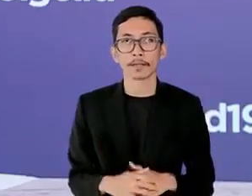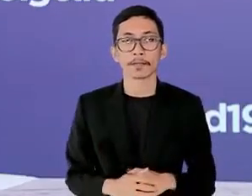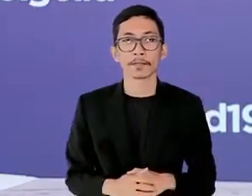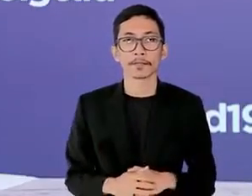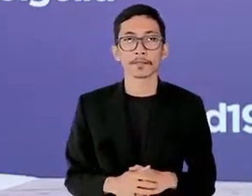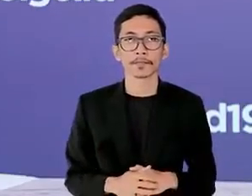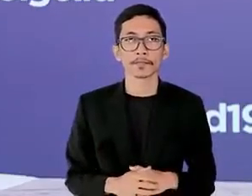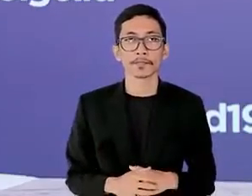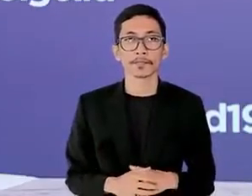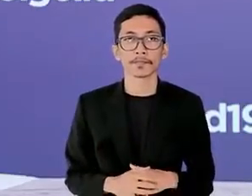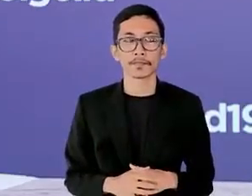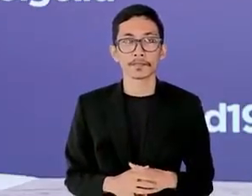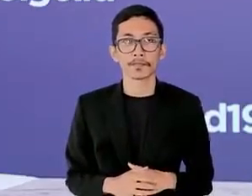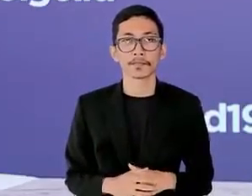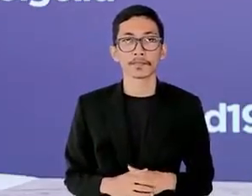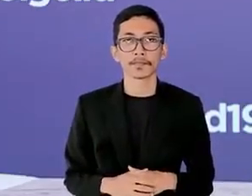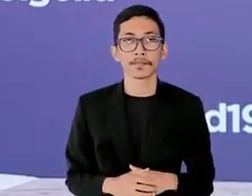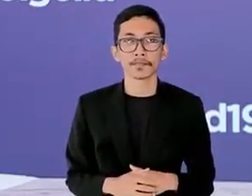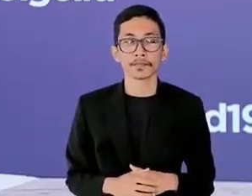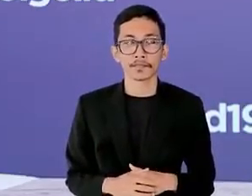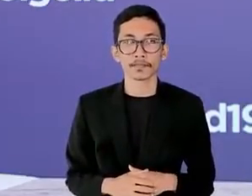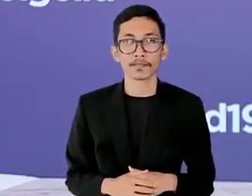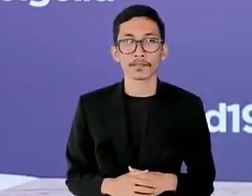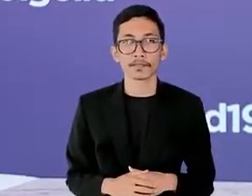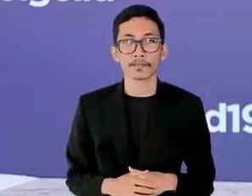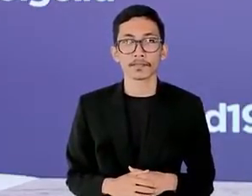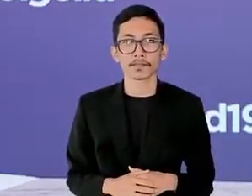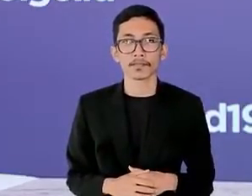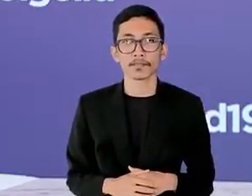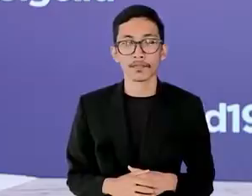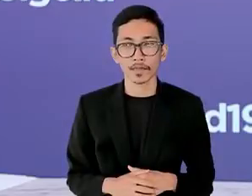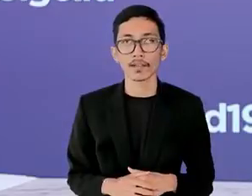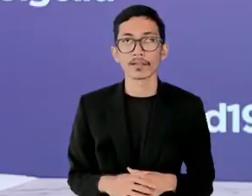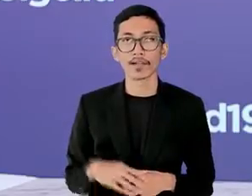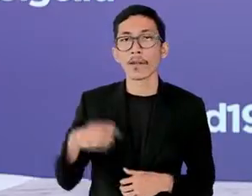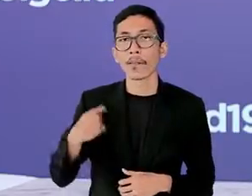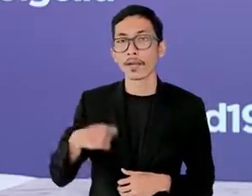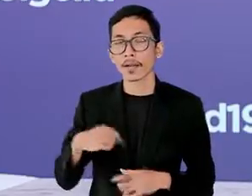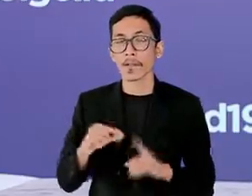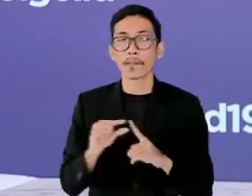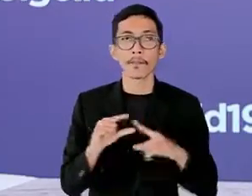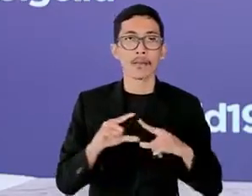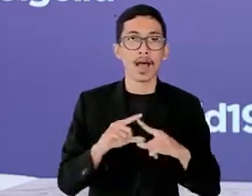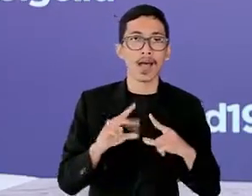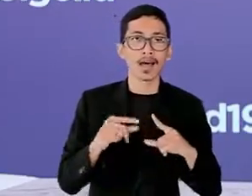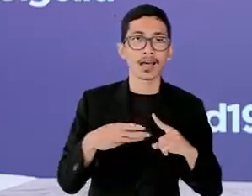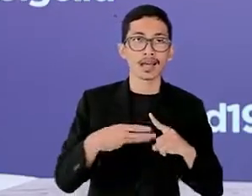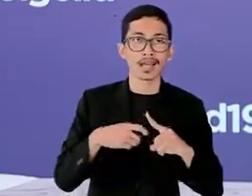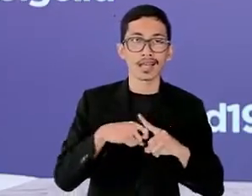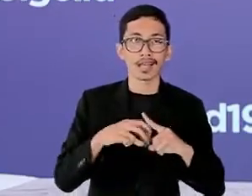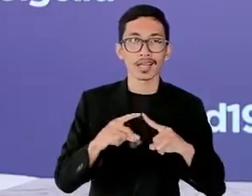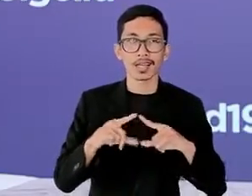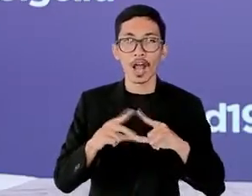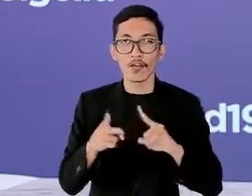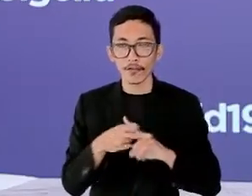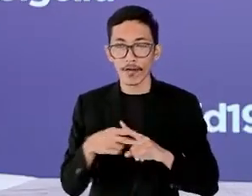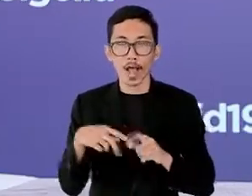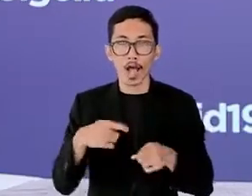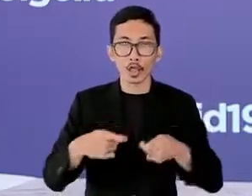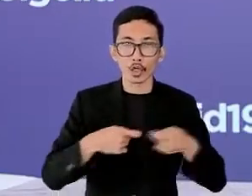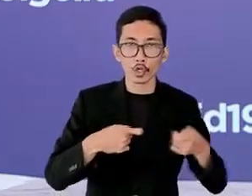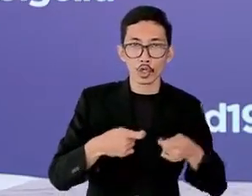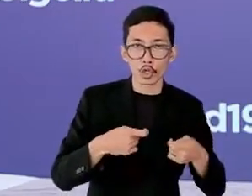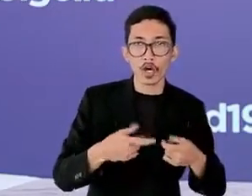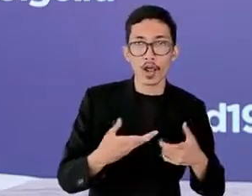akan ditentukan oleh kemenparekraf dan diatur oleh kemenparekraf dan Kemenkes dengan syarat